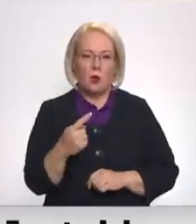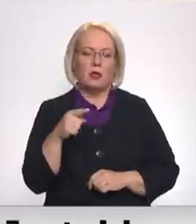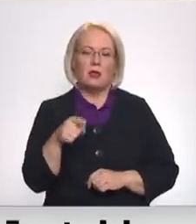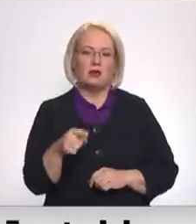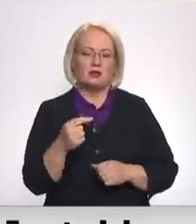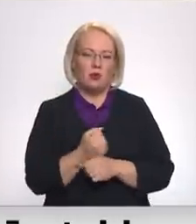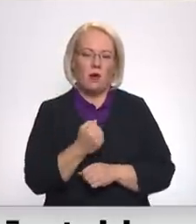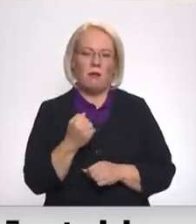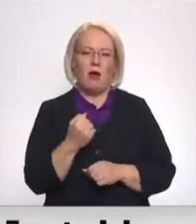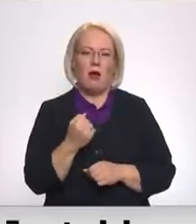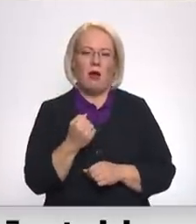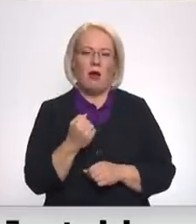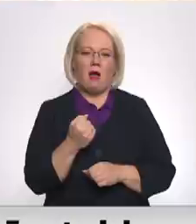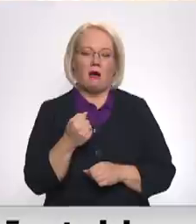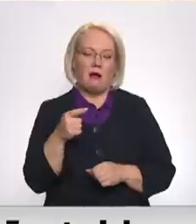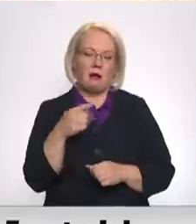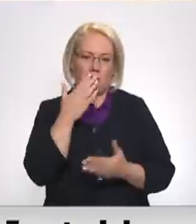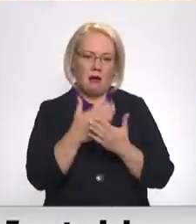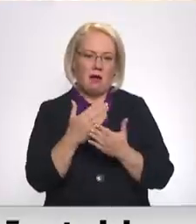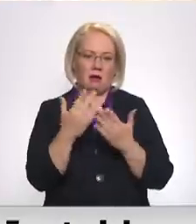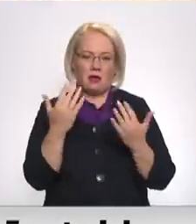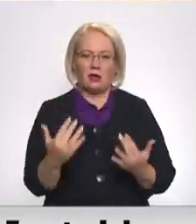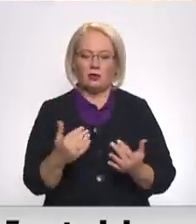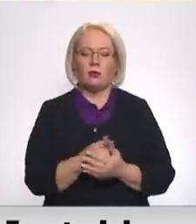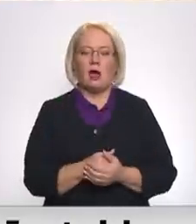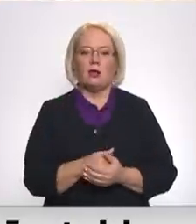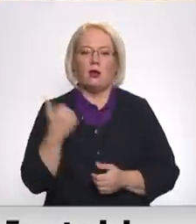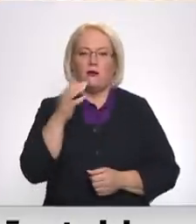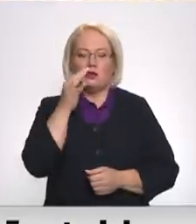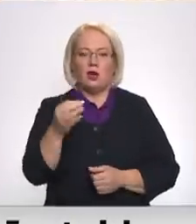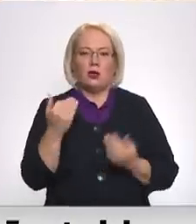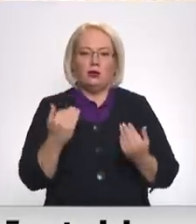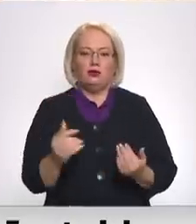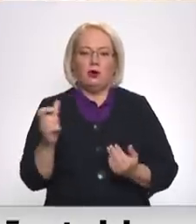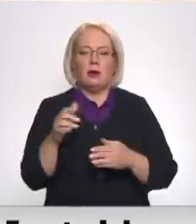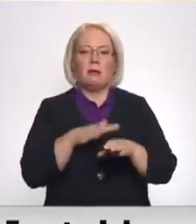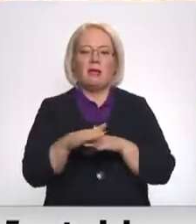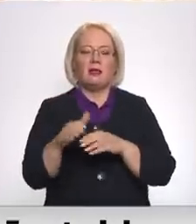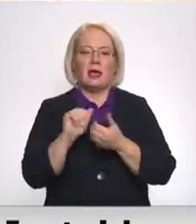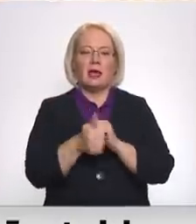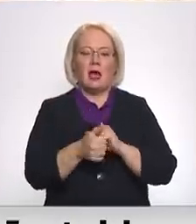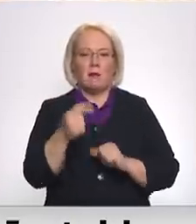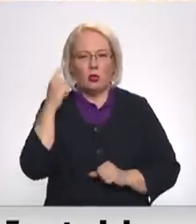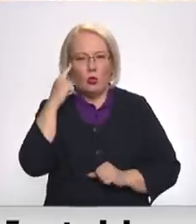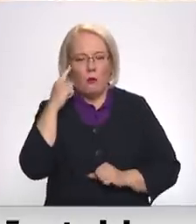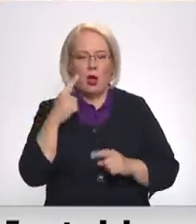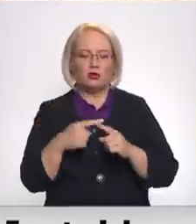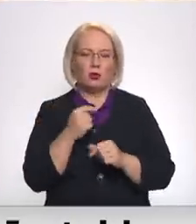tomēr Latgalē nedot rezultāti. Šobrīd mums ir pilnīgi jāmaina šī domāšana un darbu